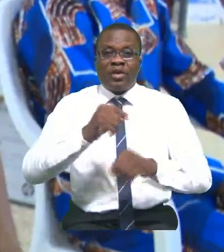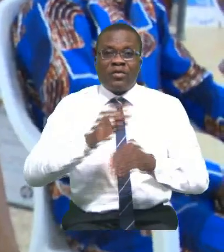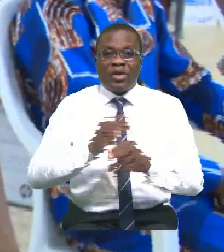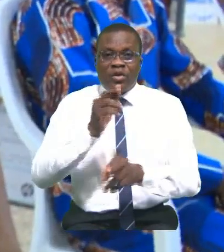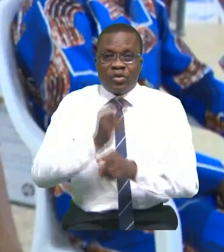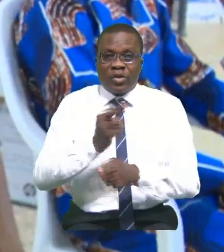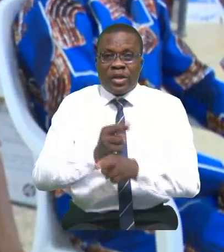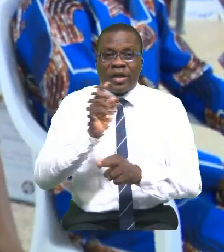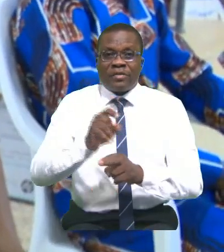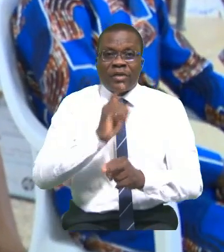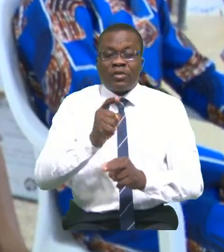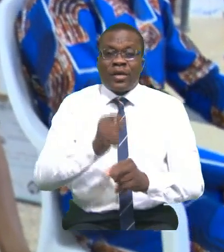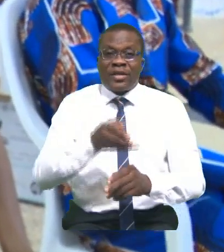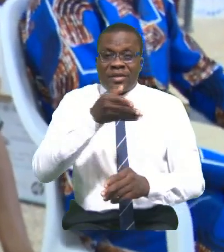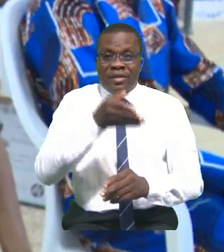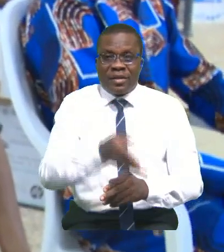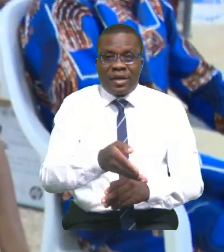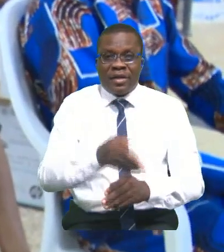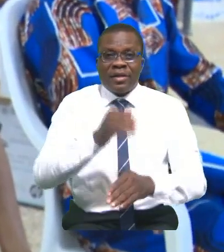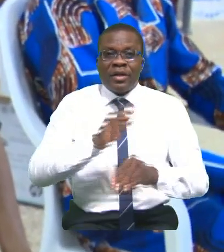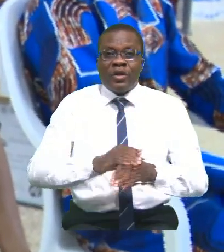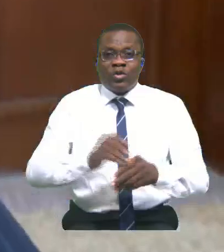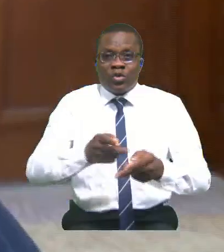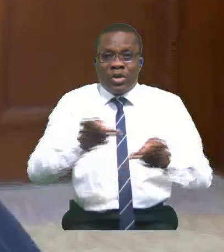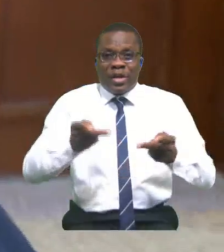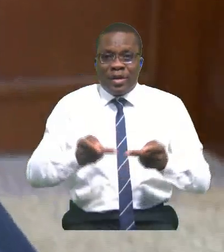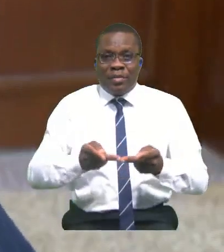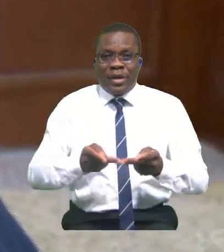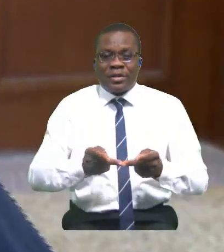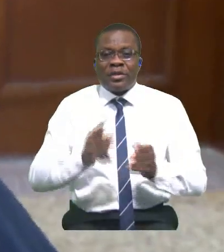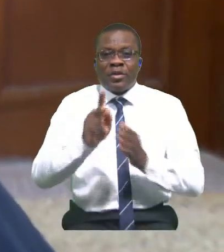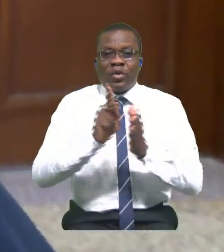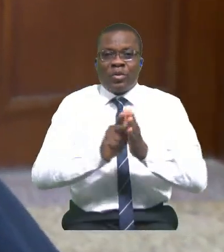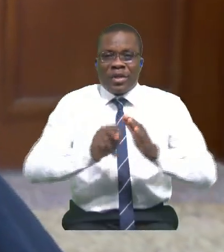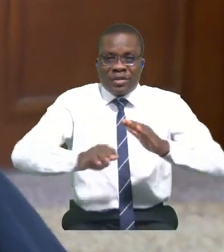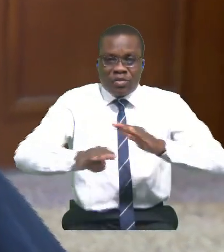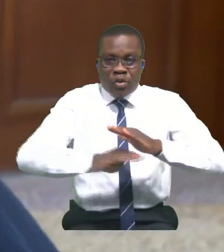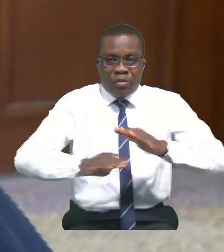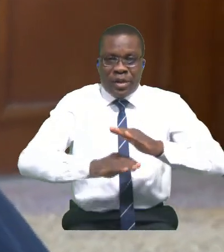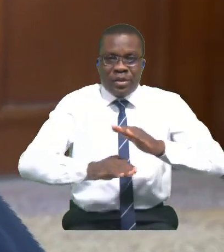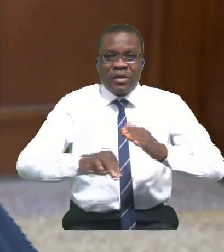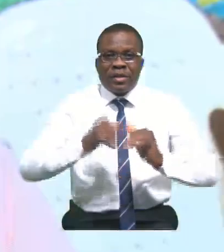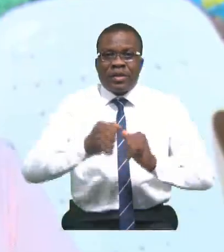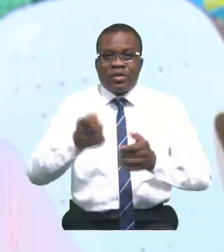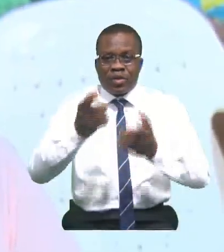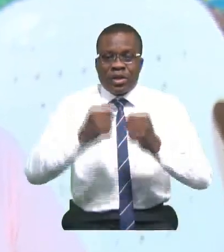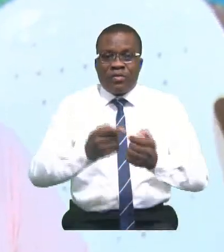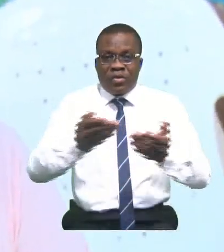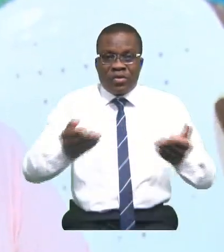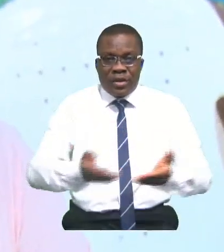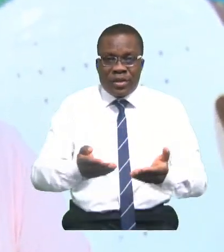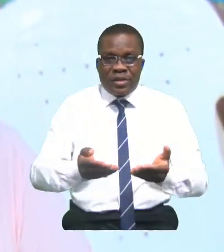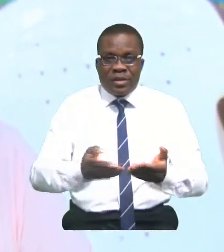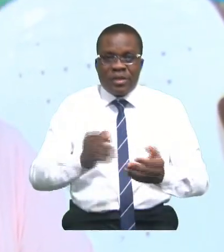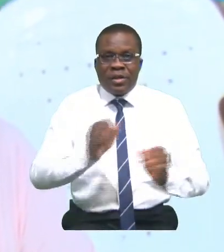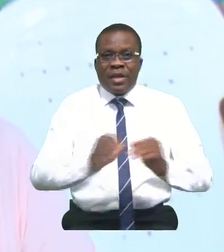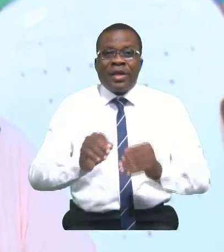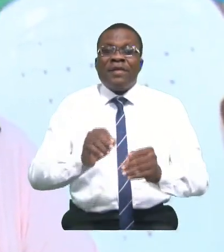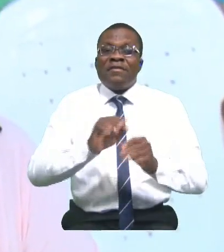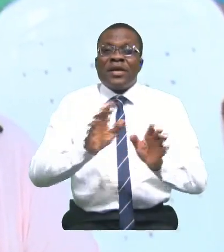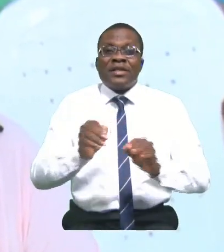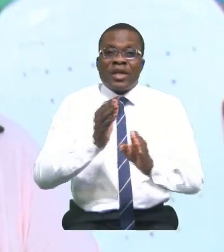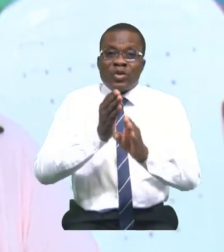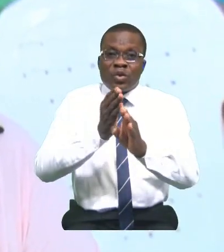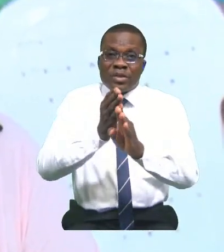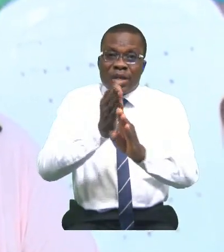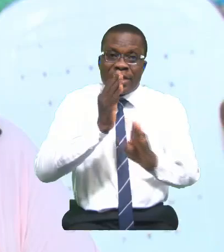doivent être de mise sur les sites le principe de base c'est que celui qui veut venir ici il fait ces formalité en ligne tranquillement